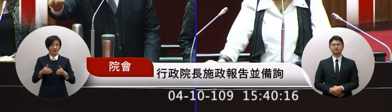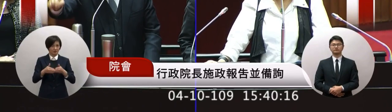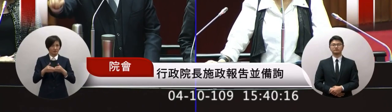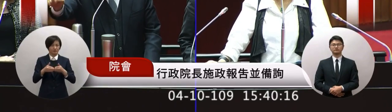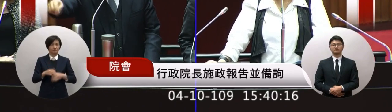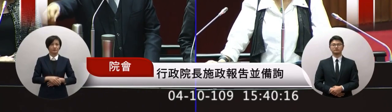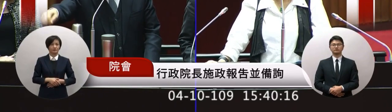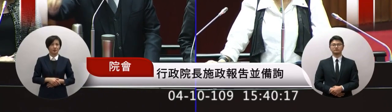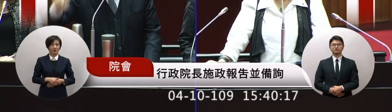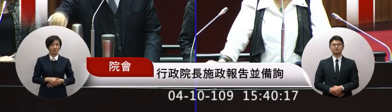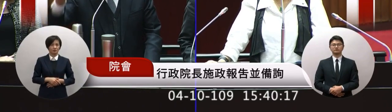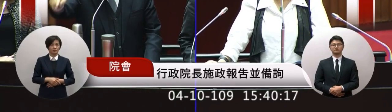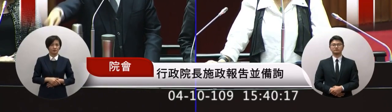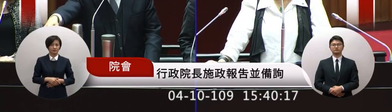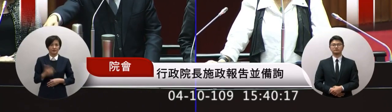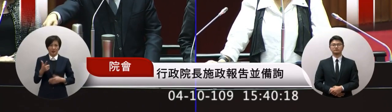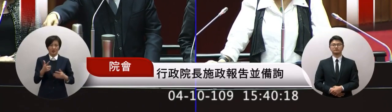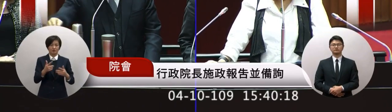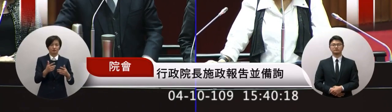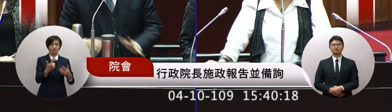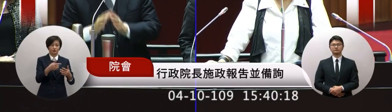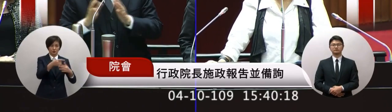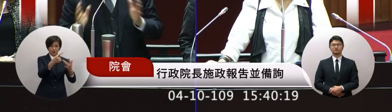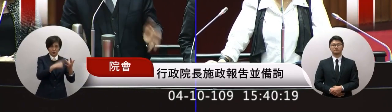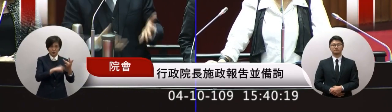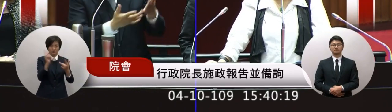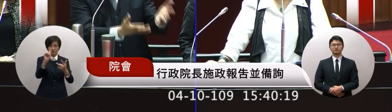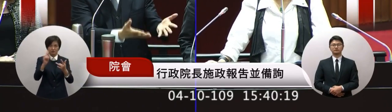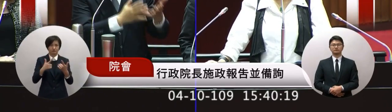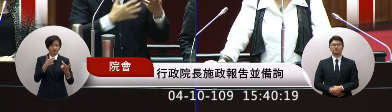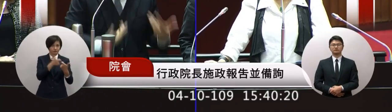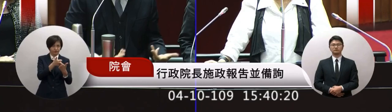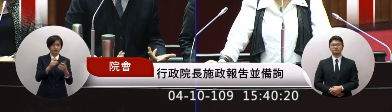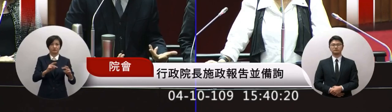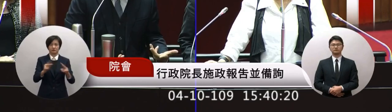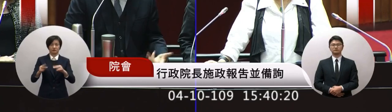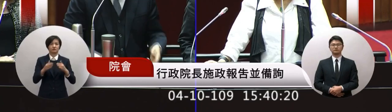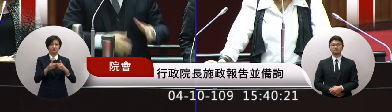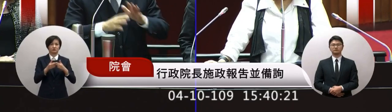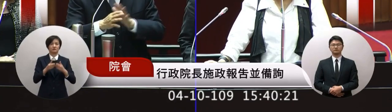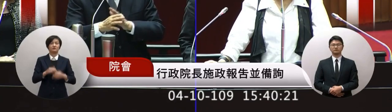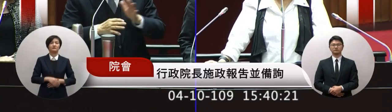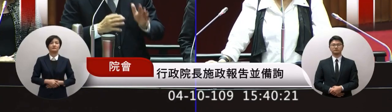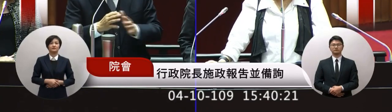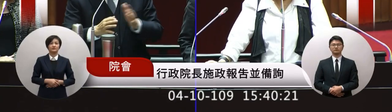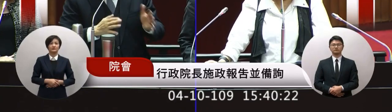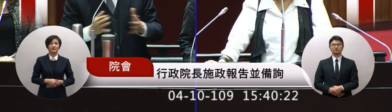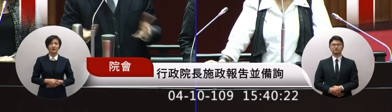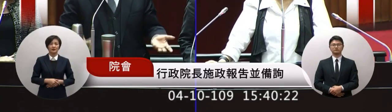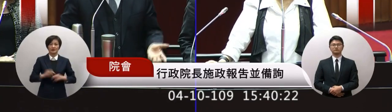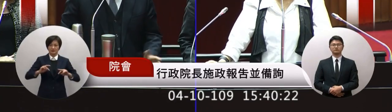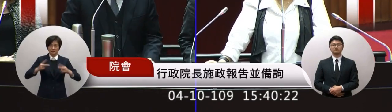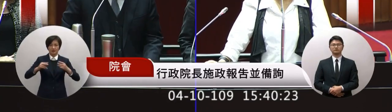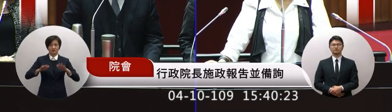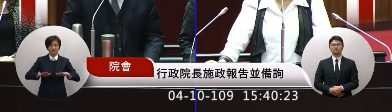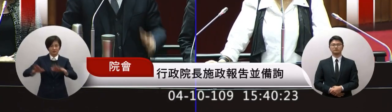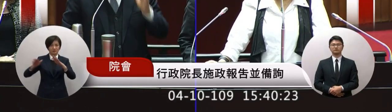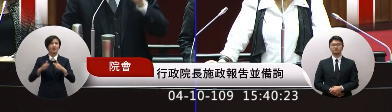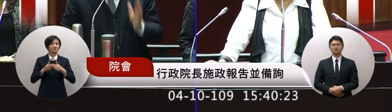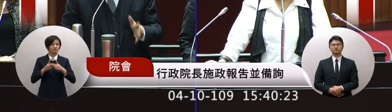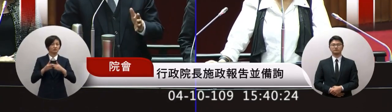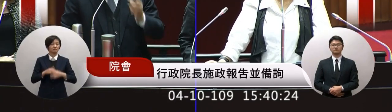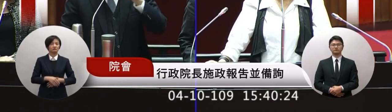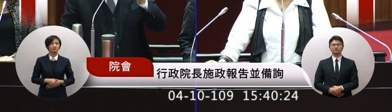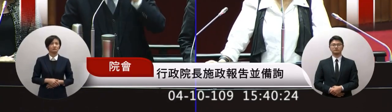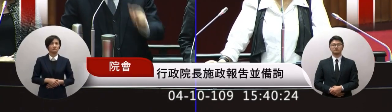政是什么对症下药，然后应该修改就来修改，应该改善办法就来改善办法，